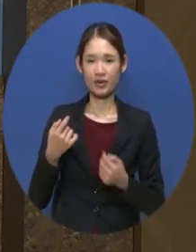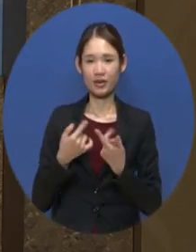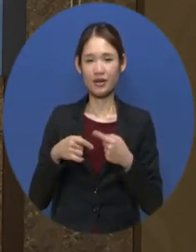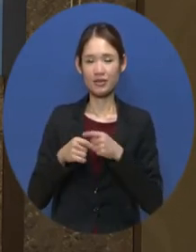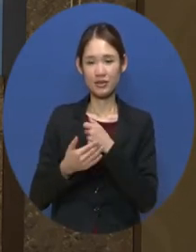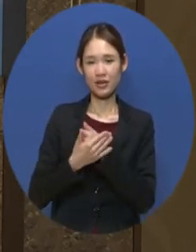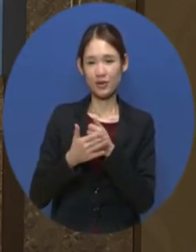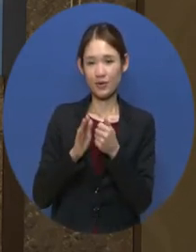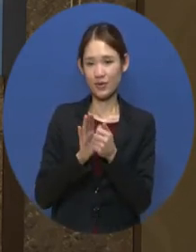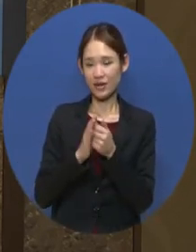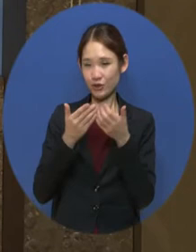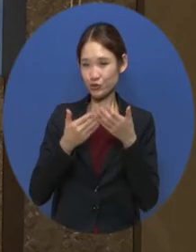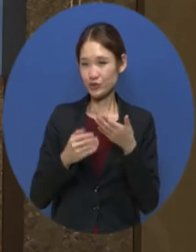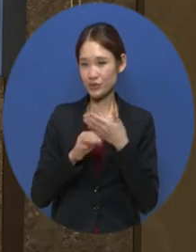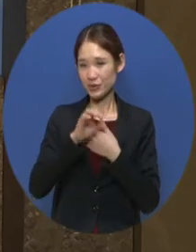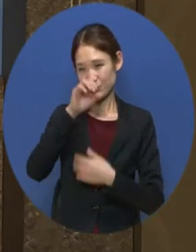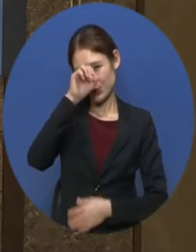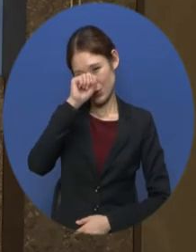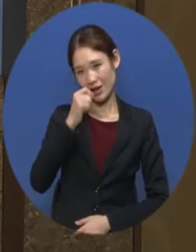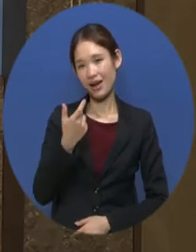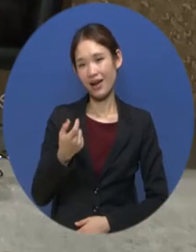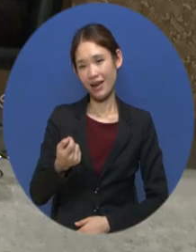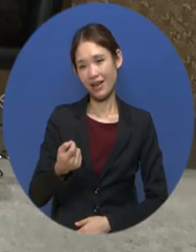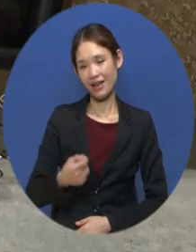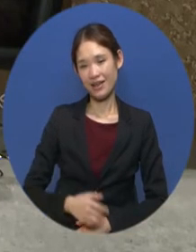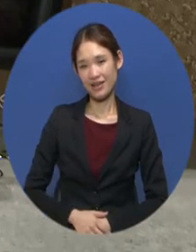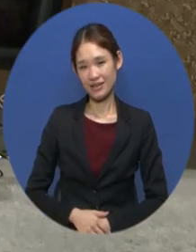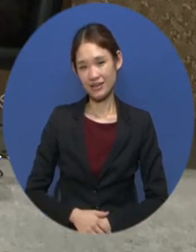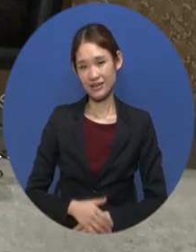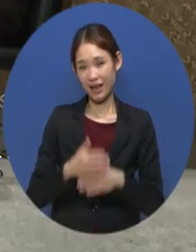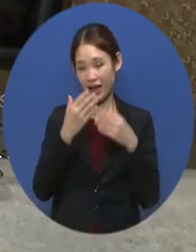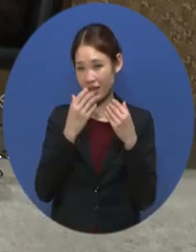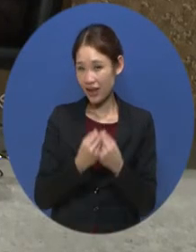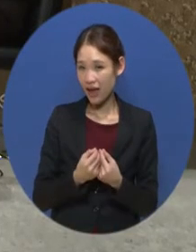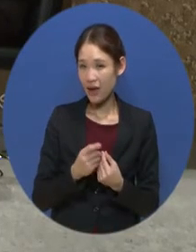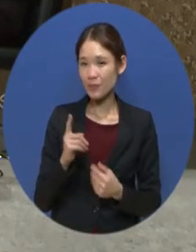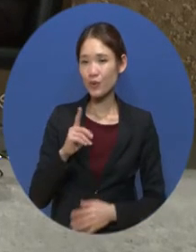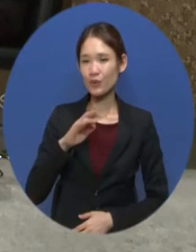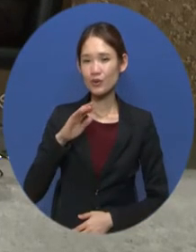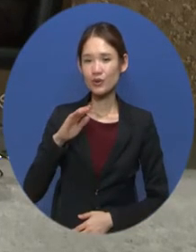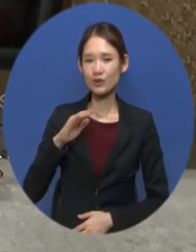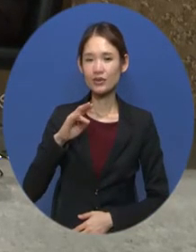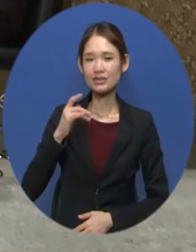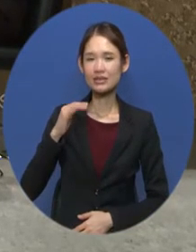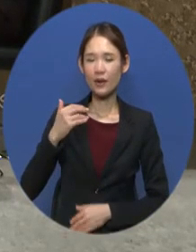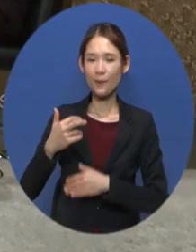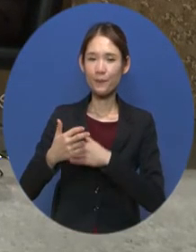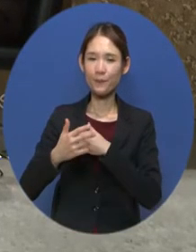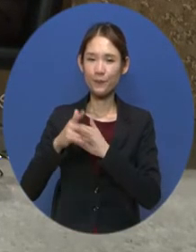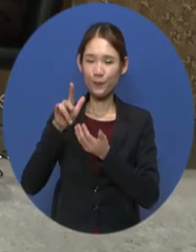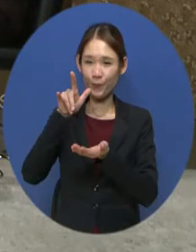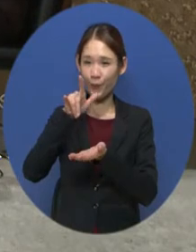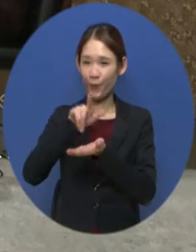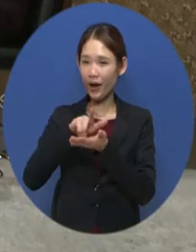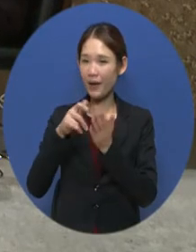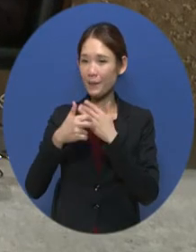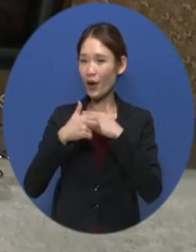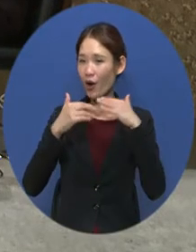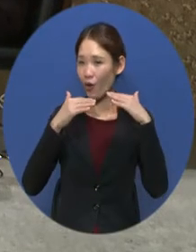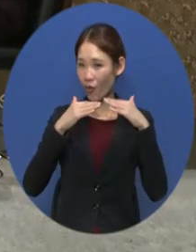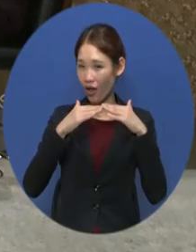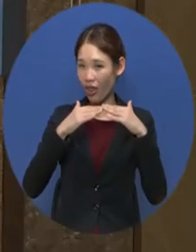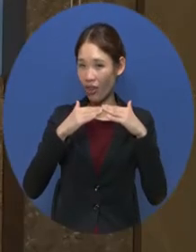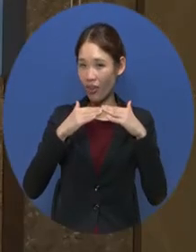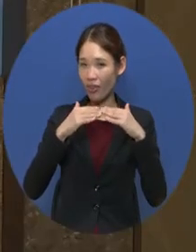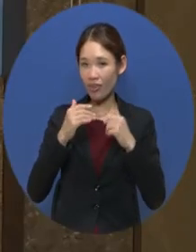좀 협력해 주시면 좋을 것 같고요. 네. 한 예로 보람의 병원이에요. 시립 보람의 병원이라고 있어요. 예.